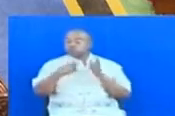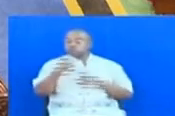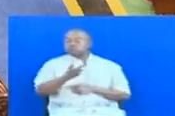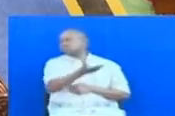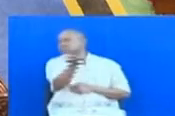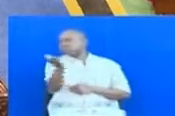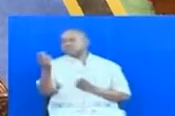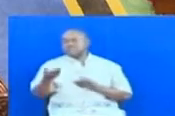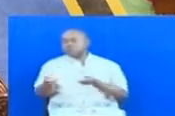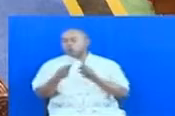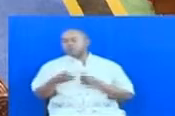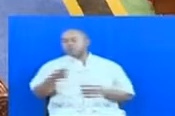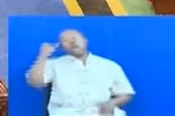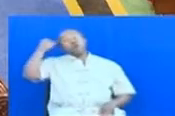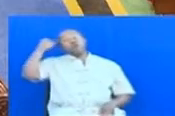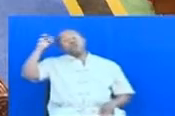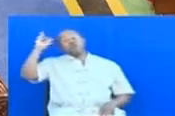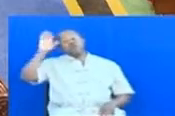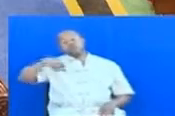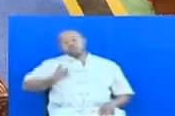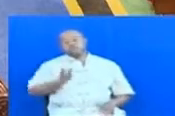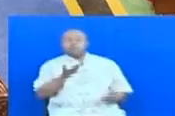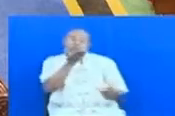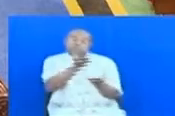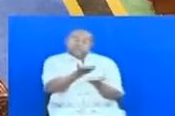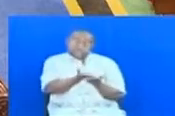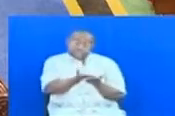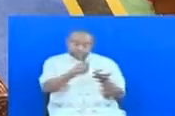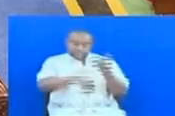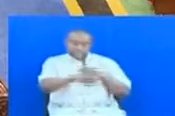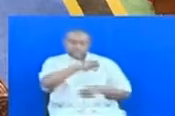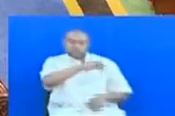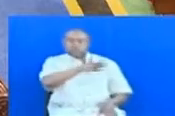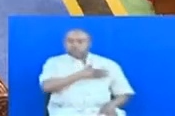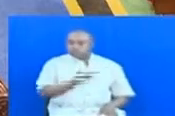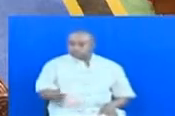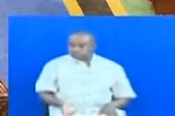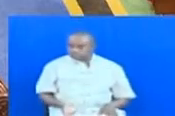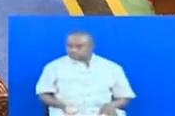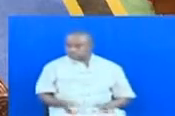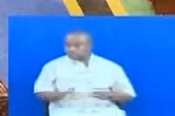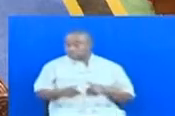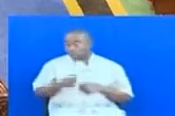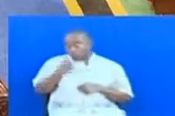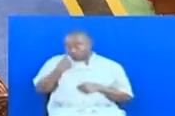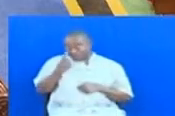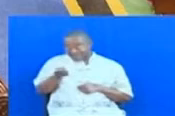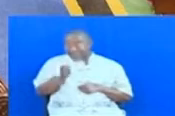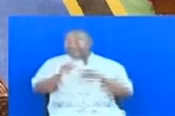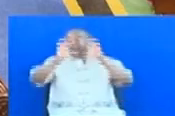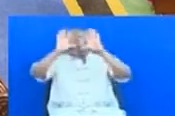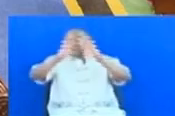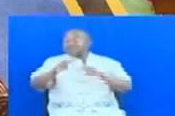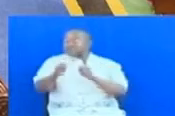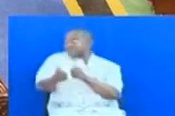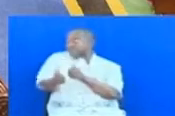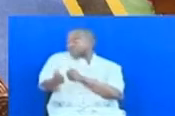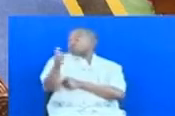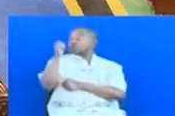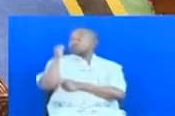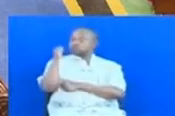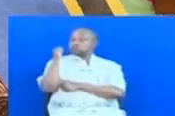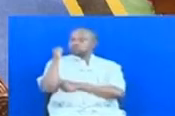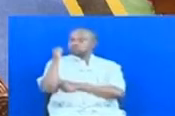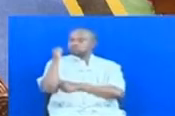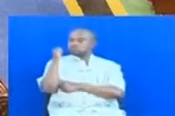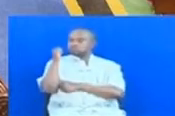Basi natafasiri hivyo. Lakini ukiangalia trend kwa mfano, ripoti iliyotoka juzi tu